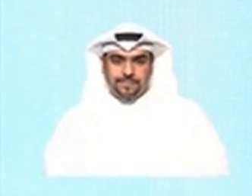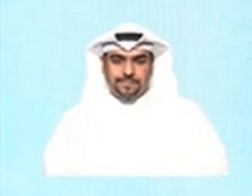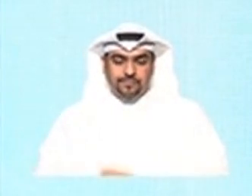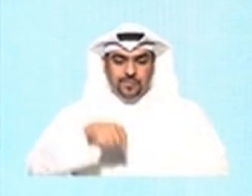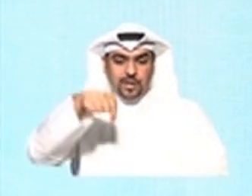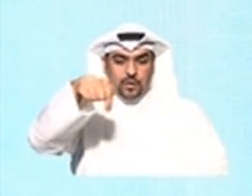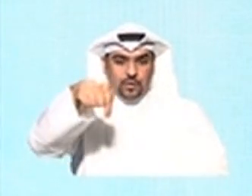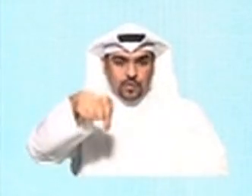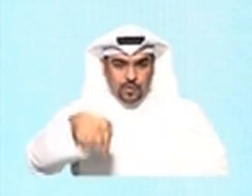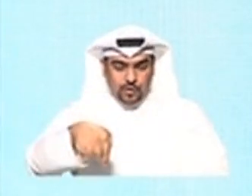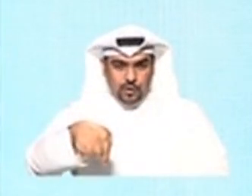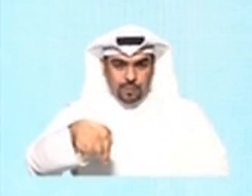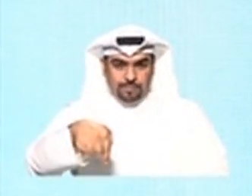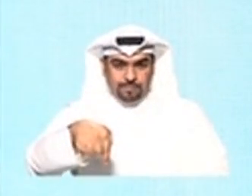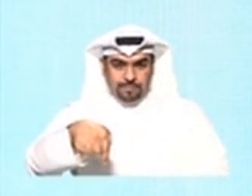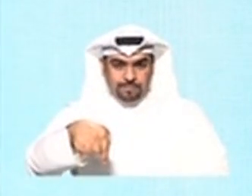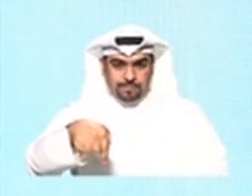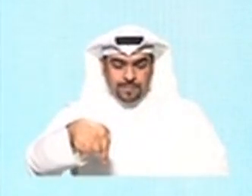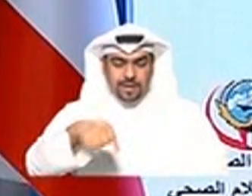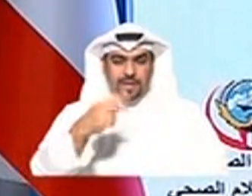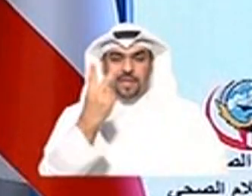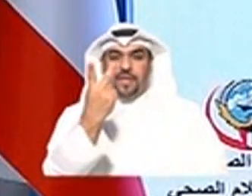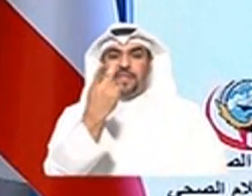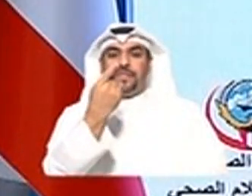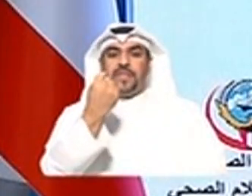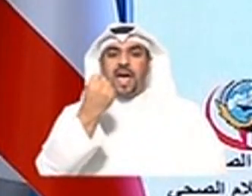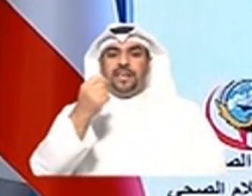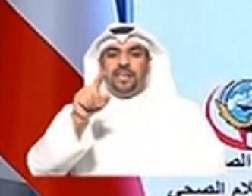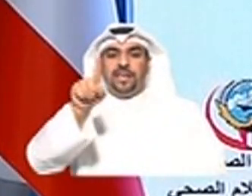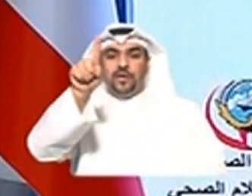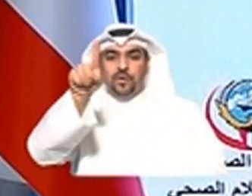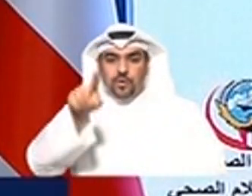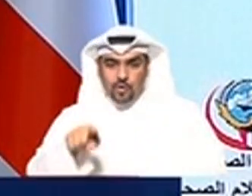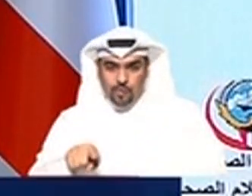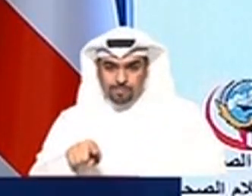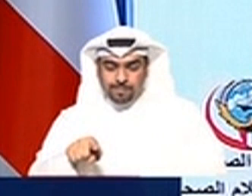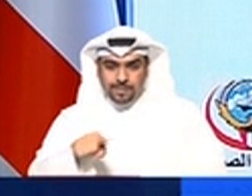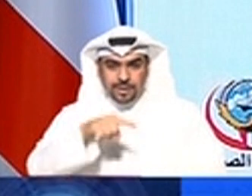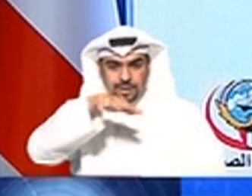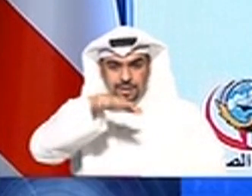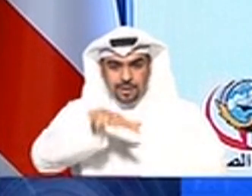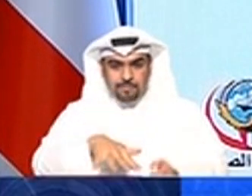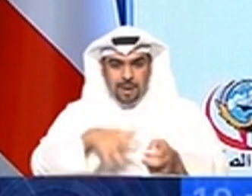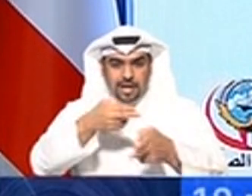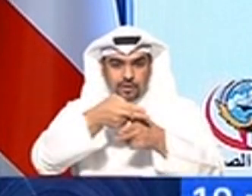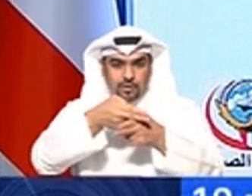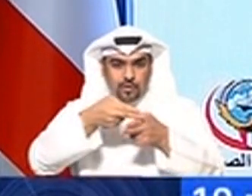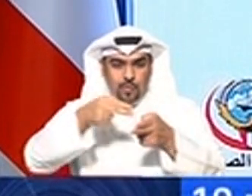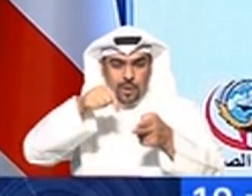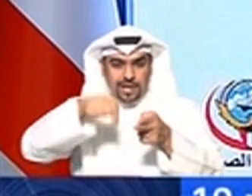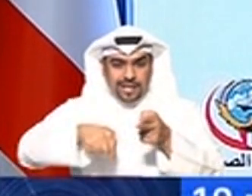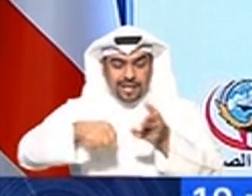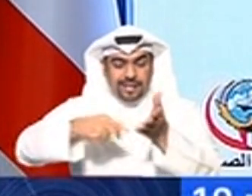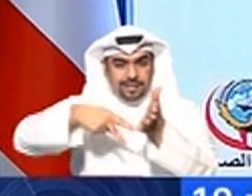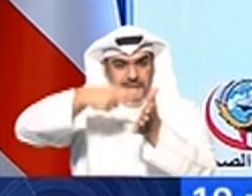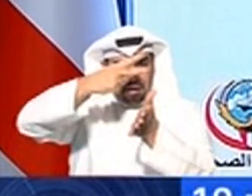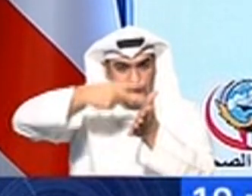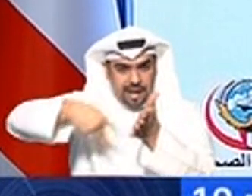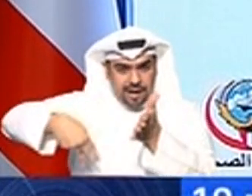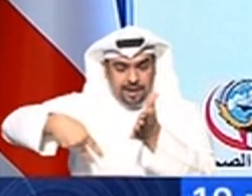اليوم هو اليوم الثاني الذي تمر به البلاد من تطبيق حظر التجول